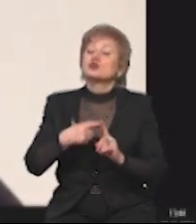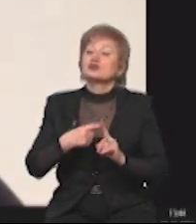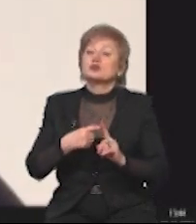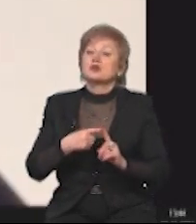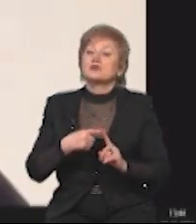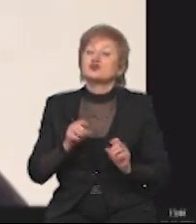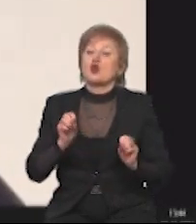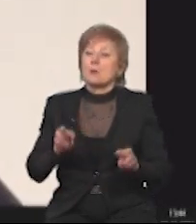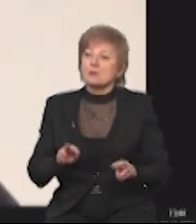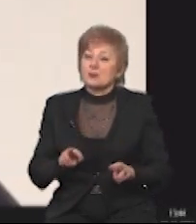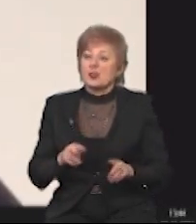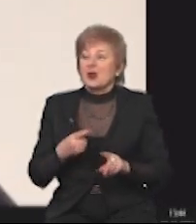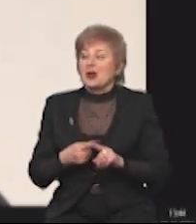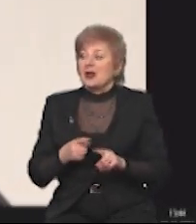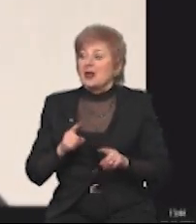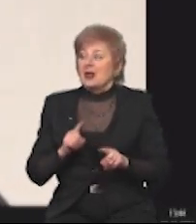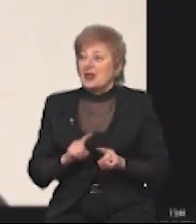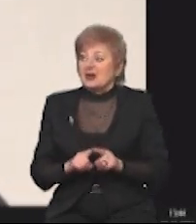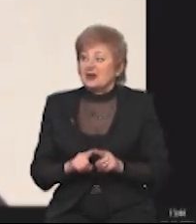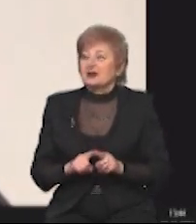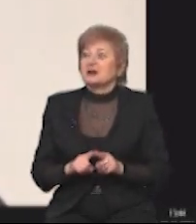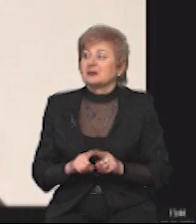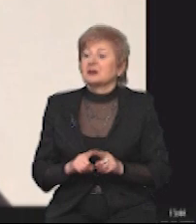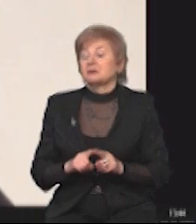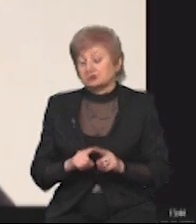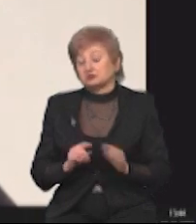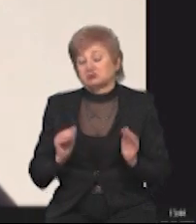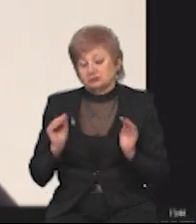В чем плюс? Это мини-инертная система образования